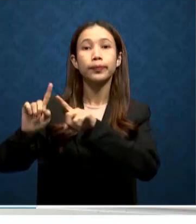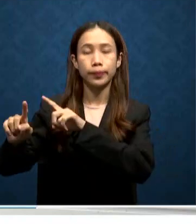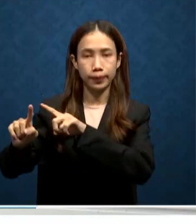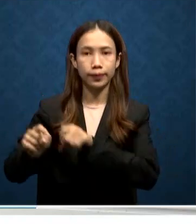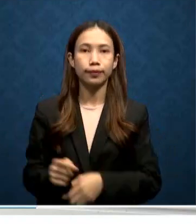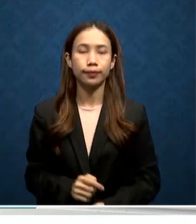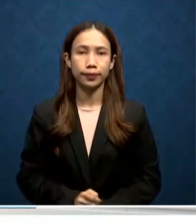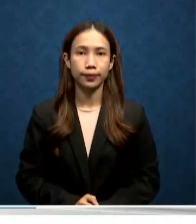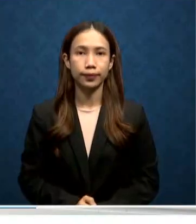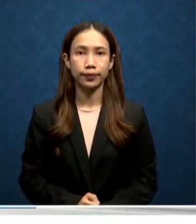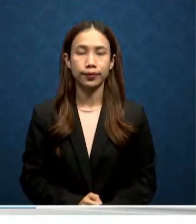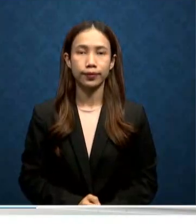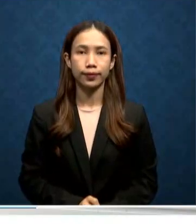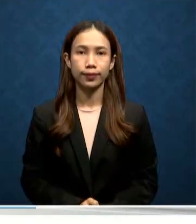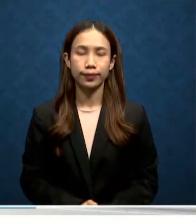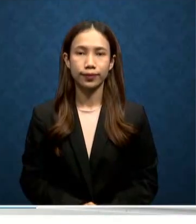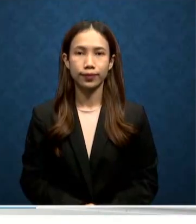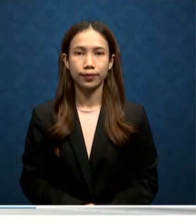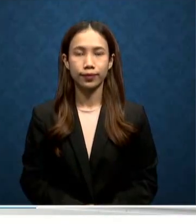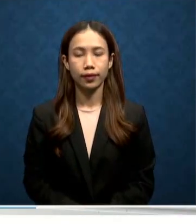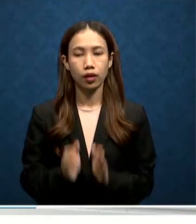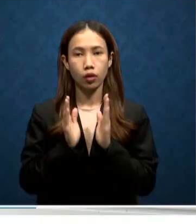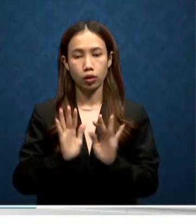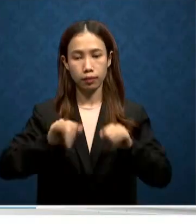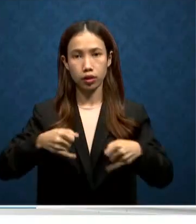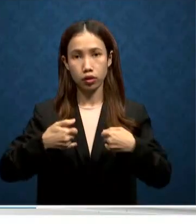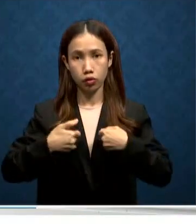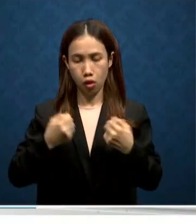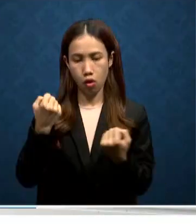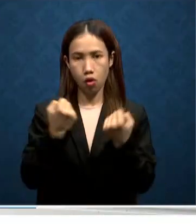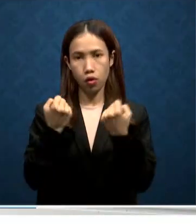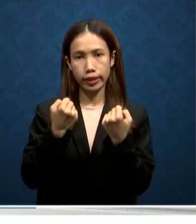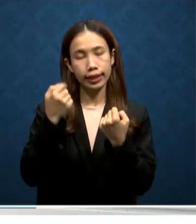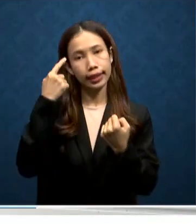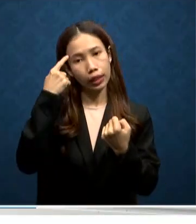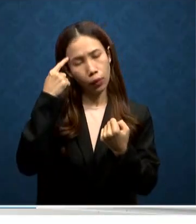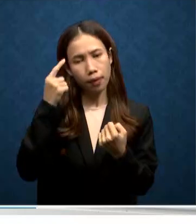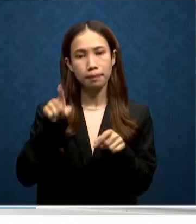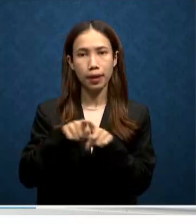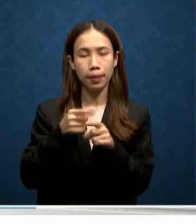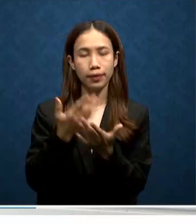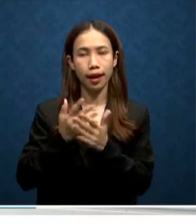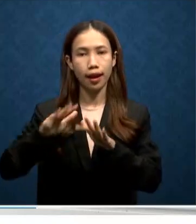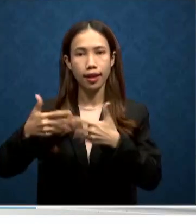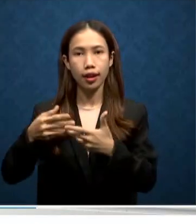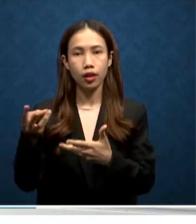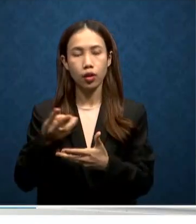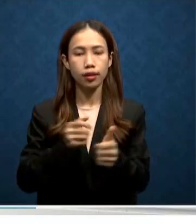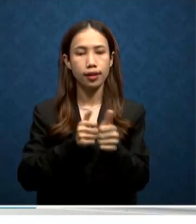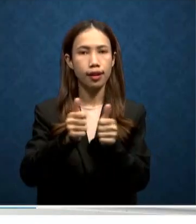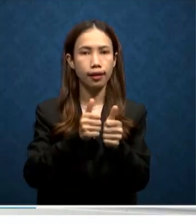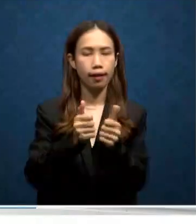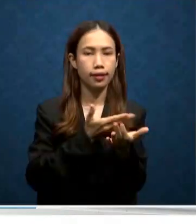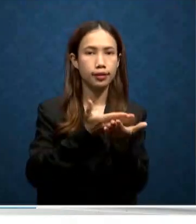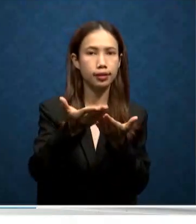เนี้ยทำให้ผู้ที่เป็นเจ้าของรถค่อนข้างจะมีศักยภาพน้อยครับเพราะฉะนั้นการเข้ามาแข่งราคาก็